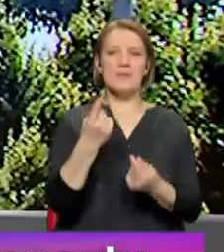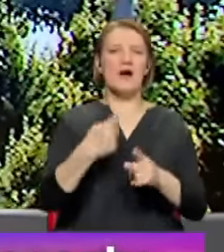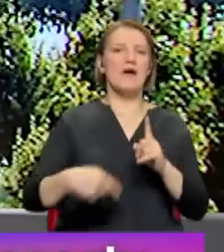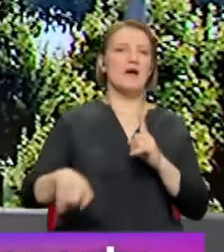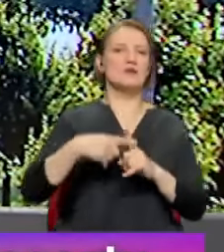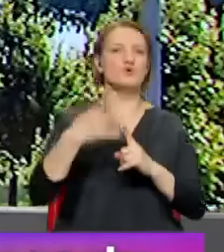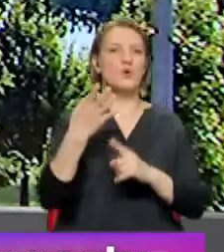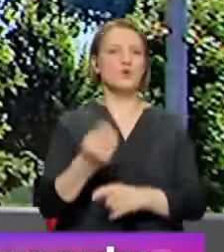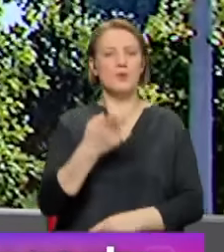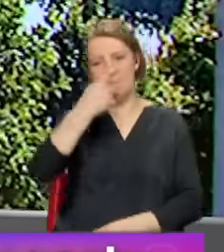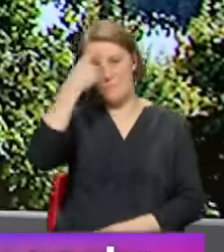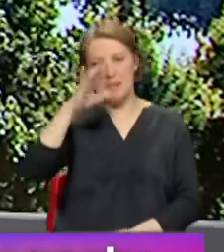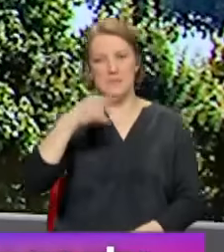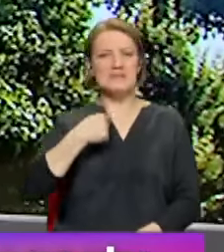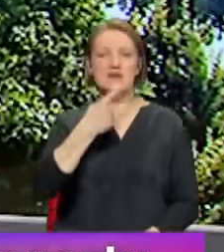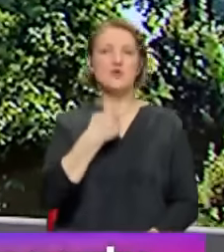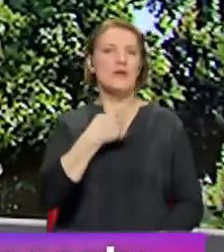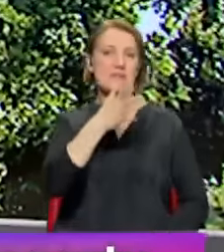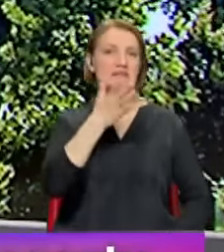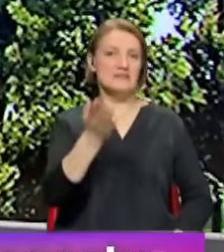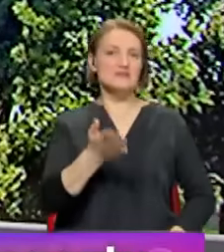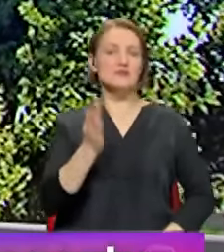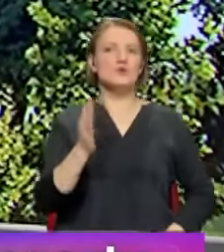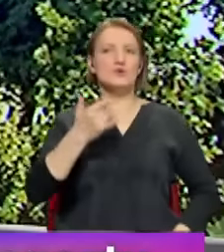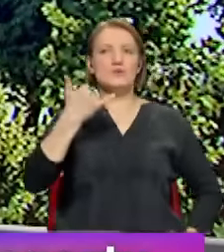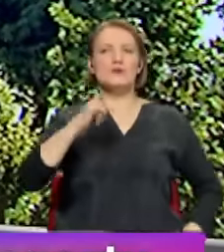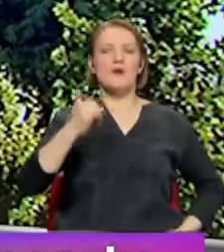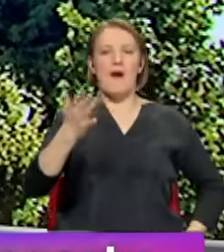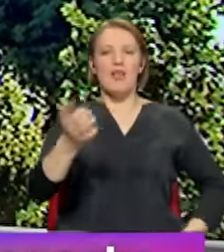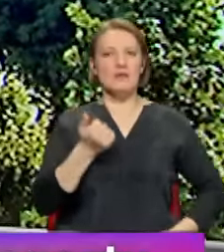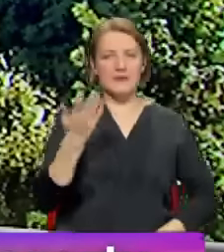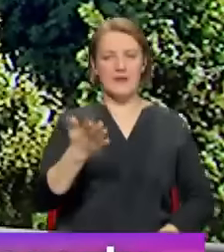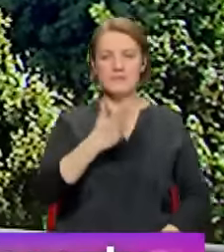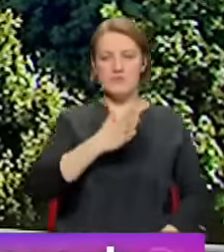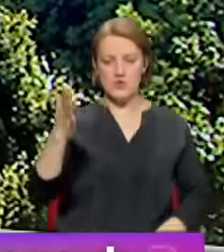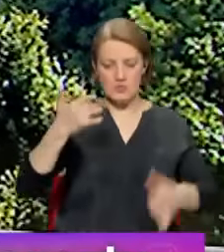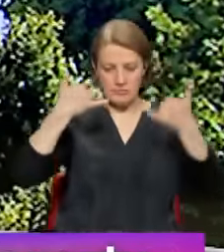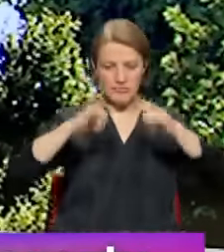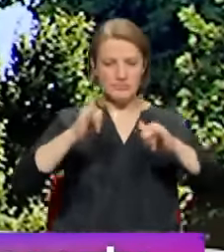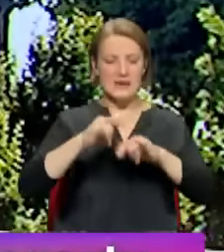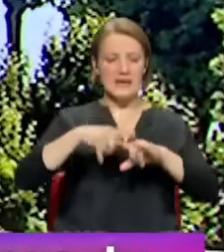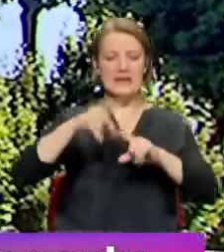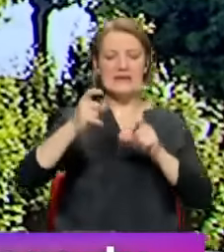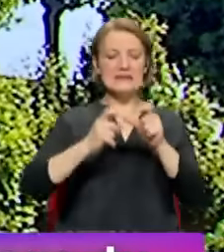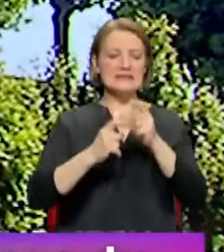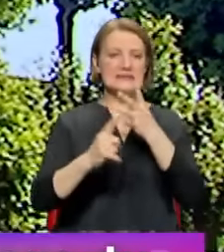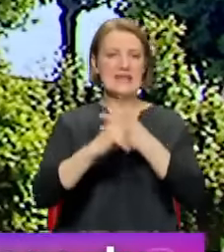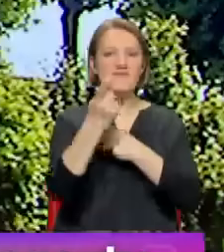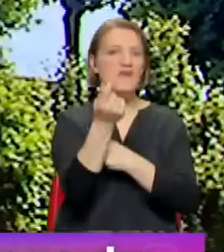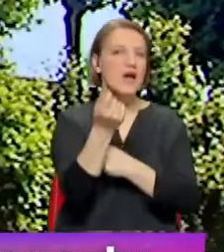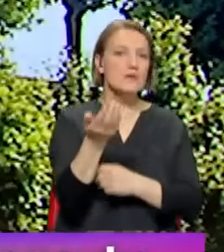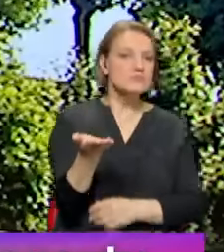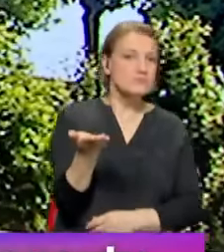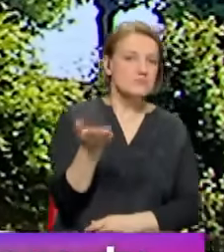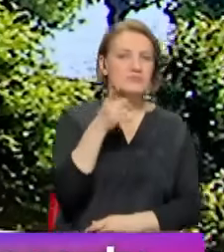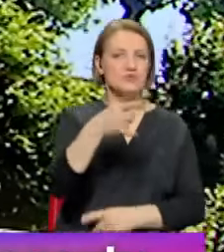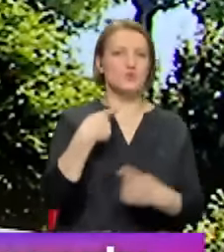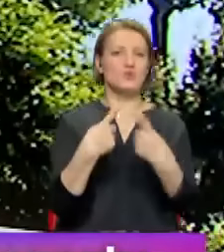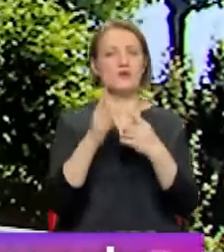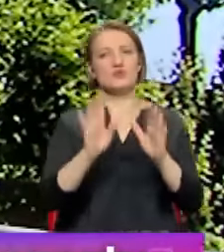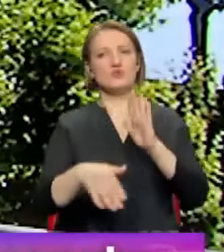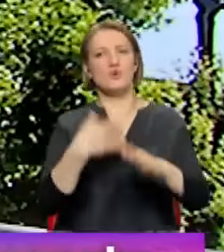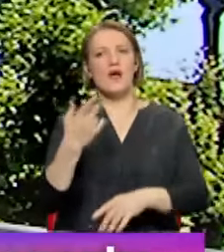artış olduğunu belki bizlere söyleyebilirsiniz. Küçükbaş hayvan alımında ya da büyükbaşta hisse fiyatları nerelere vardı, bunu konuşacağız.